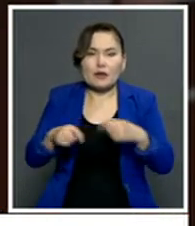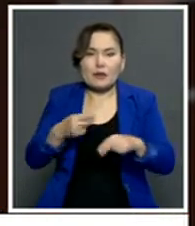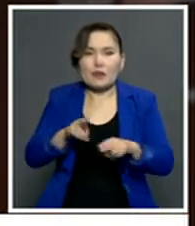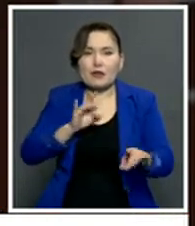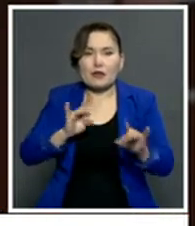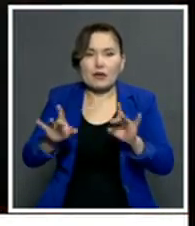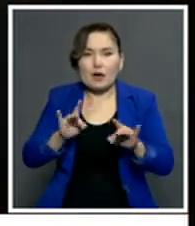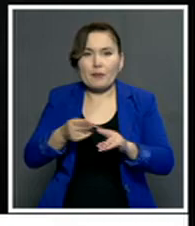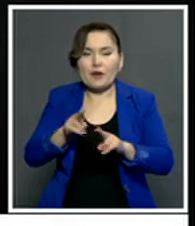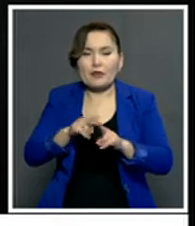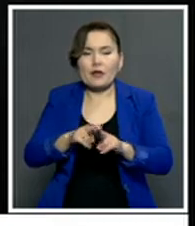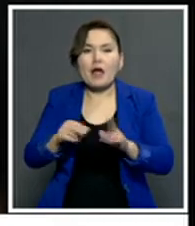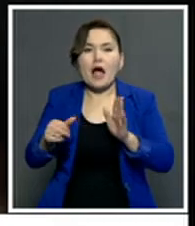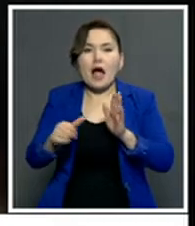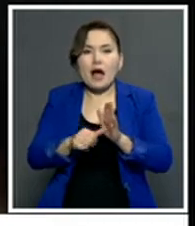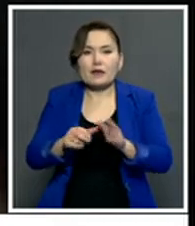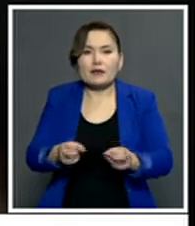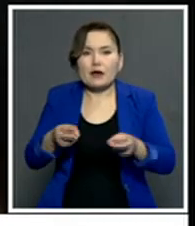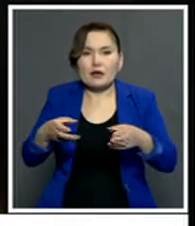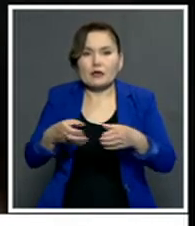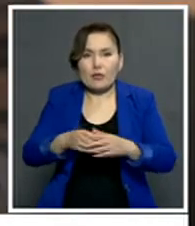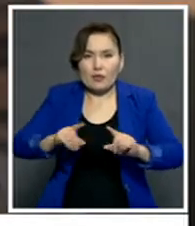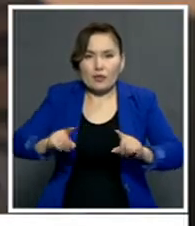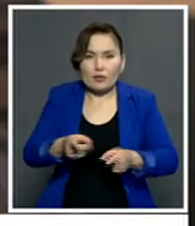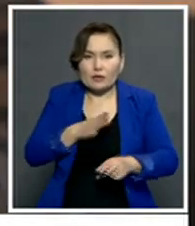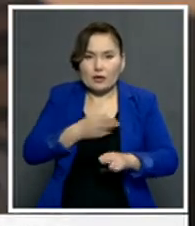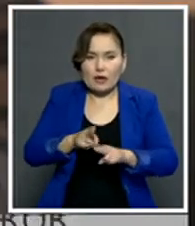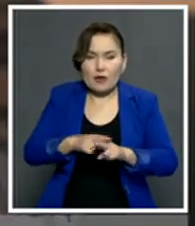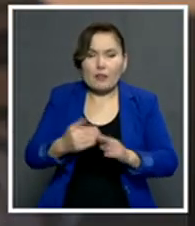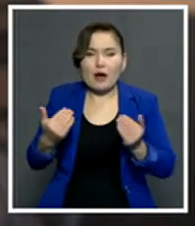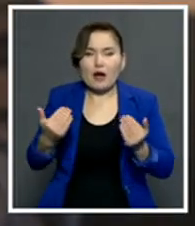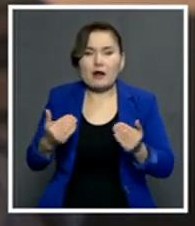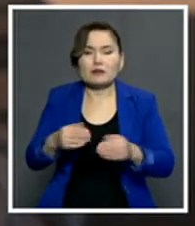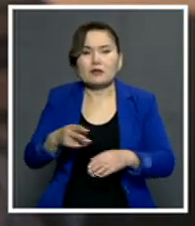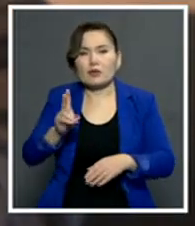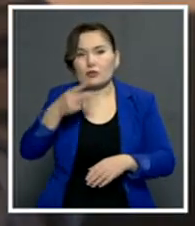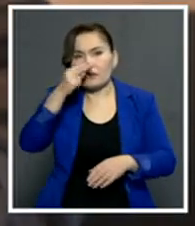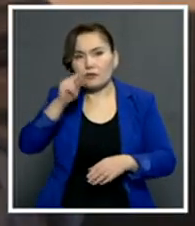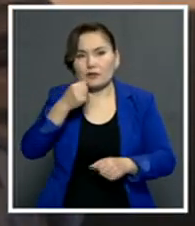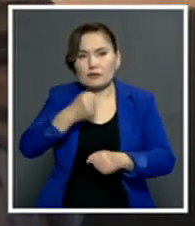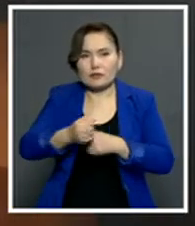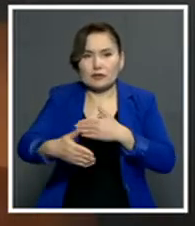саудасының жарнамалау бойынша 6 қылмыстық іс қозғалған. Қазір кінәлілер анықталып жатыр.